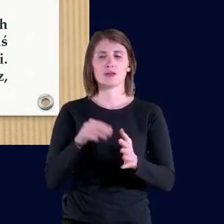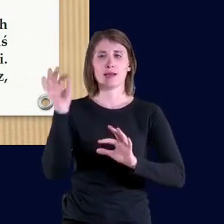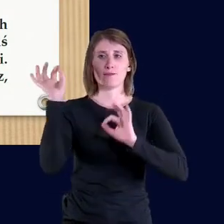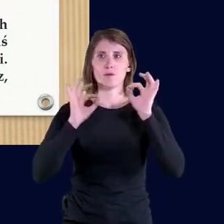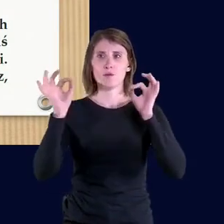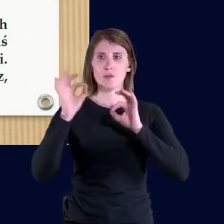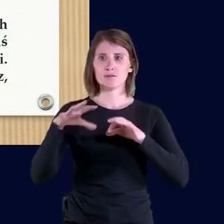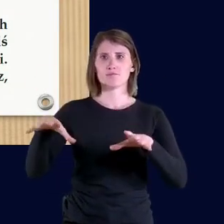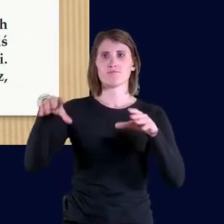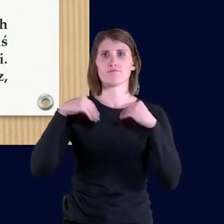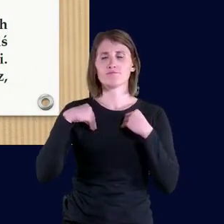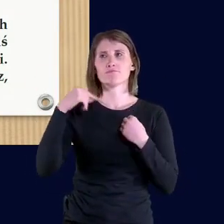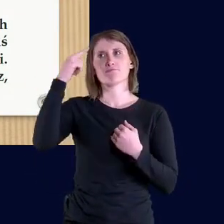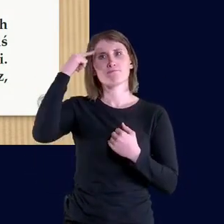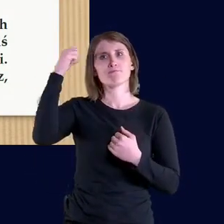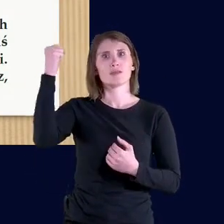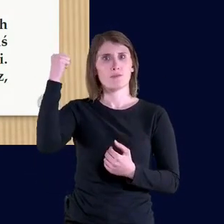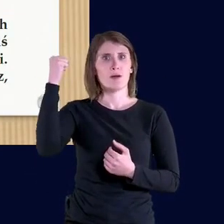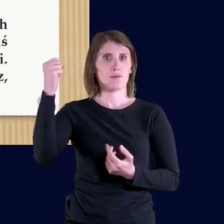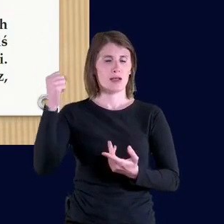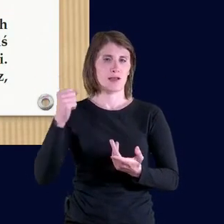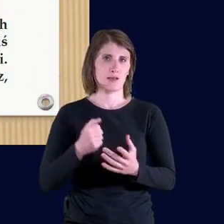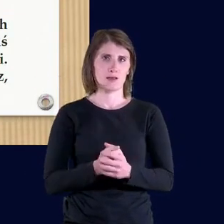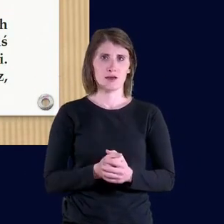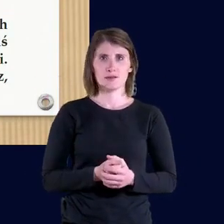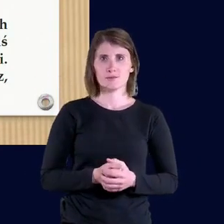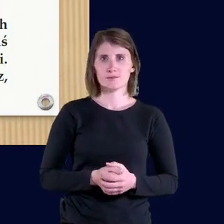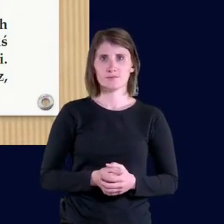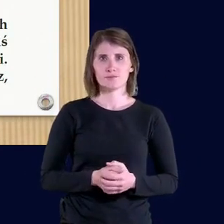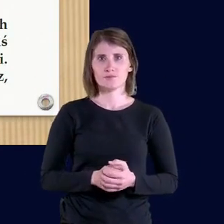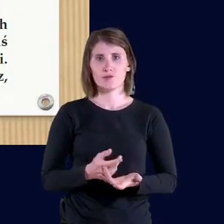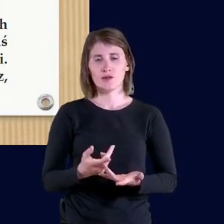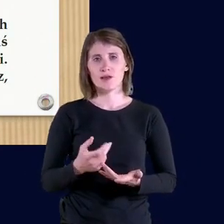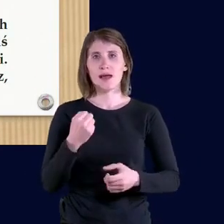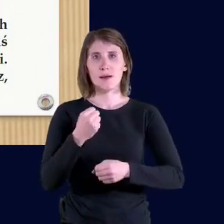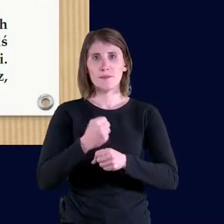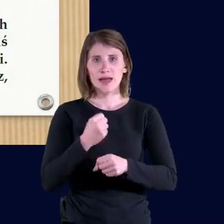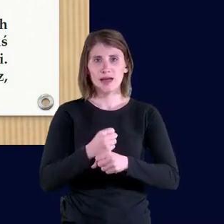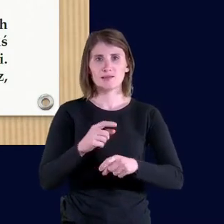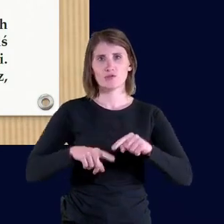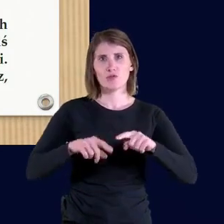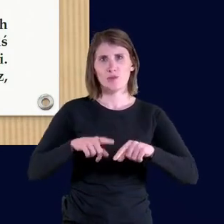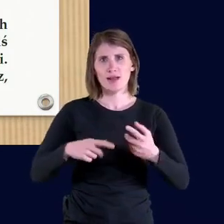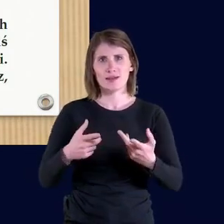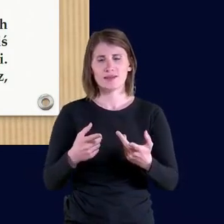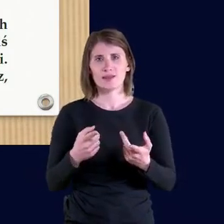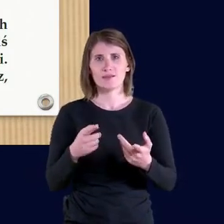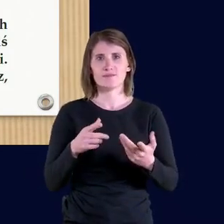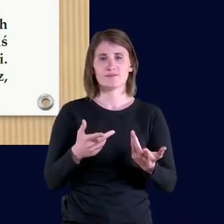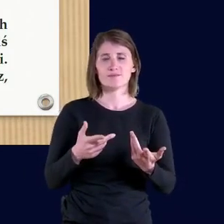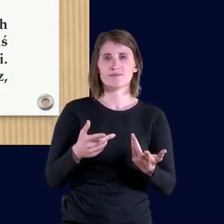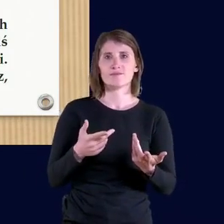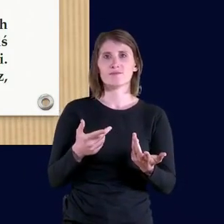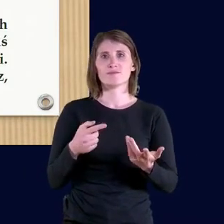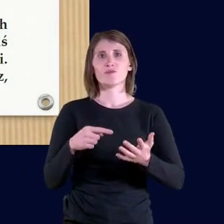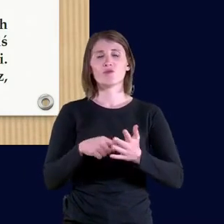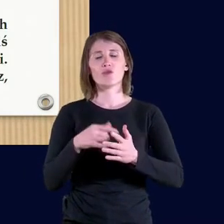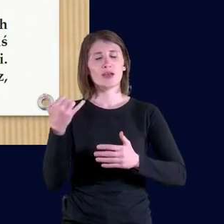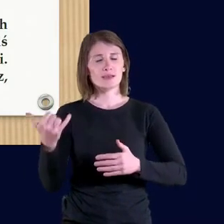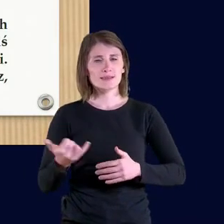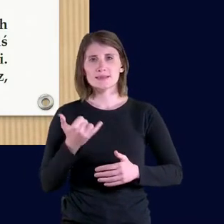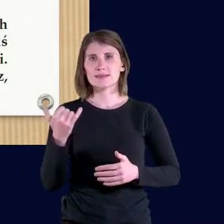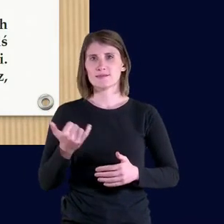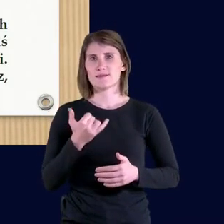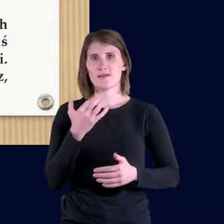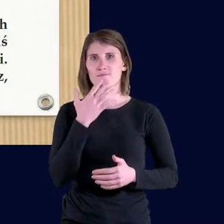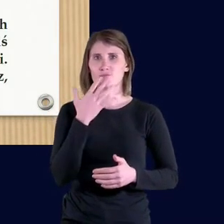informację w pracy normalnej powiedzmy stacjonarnej zawsze Uczulam uczniów